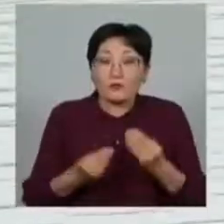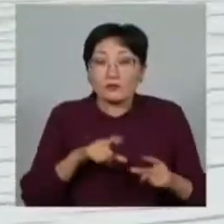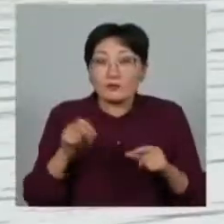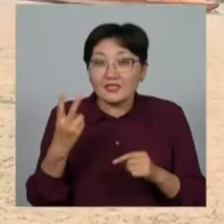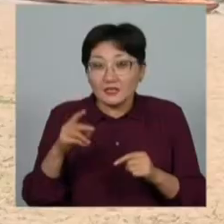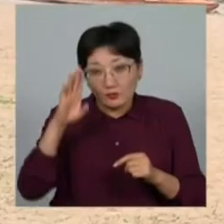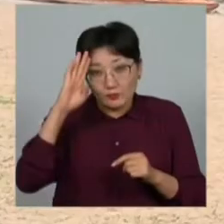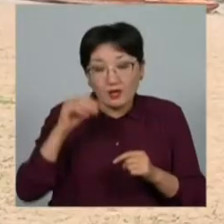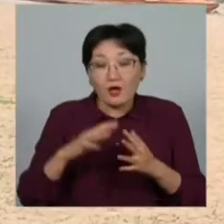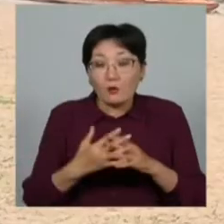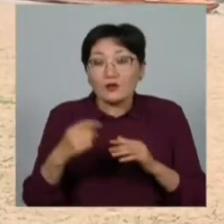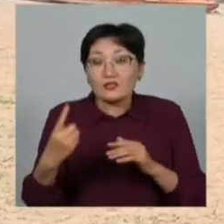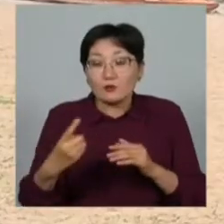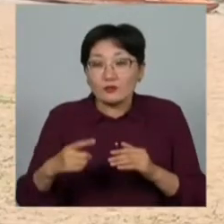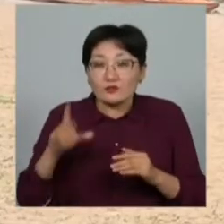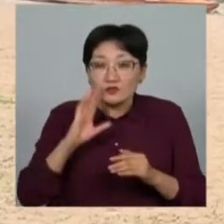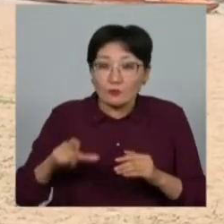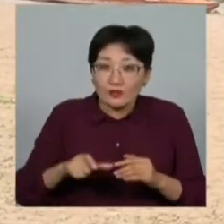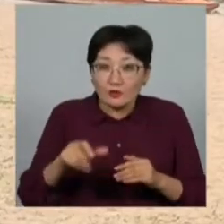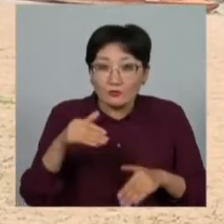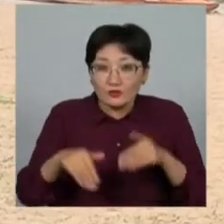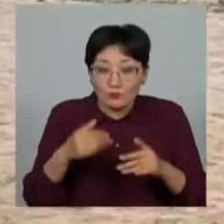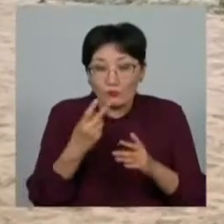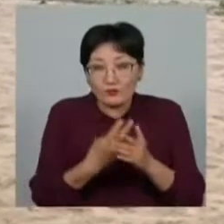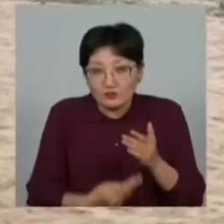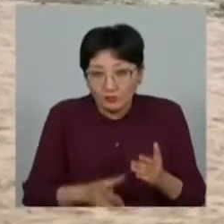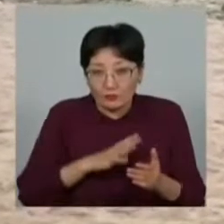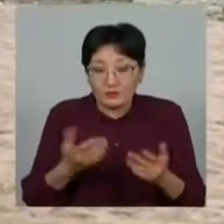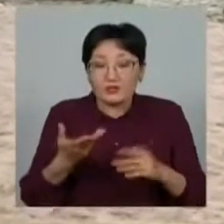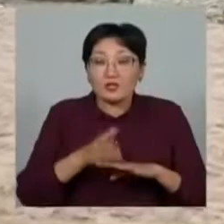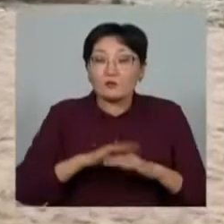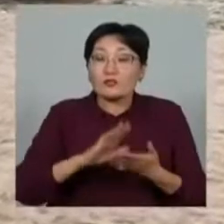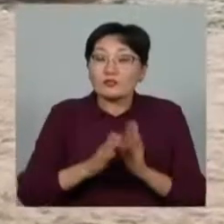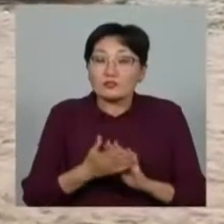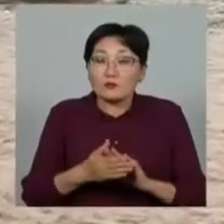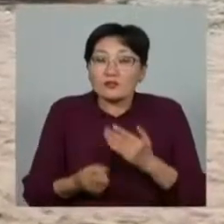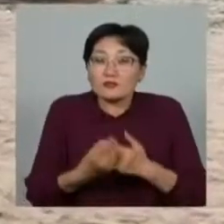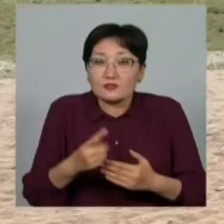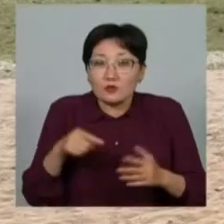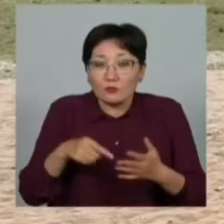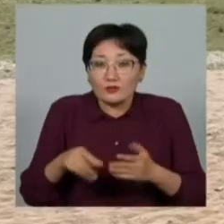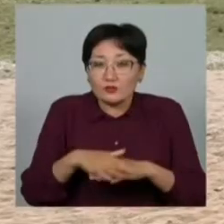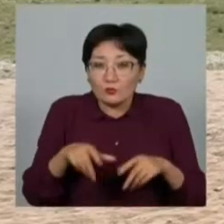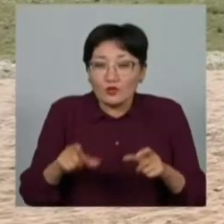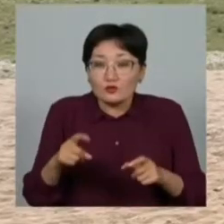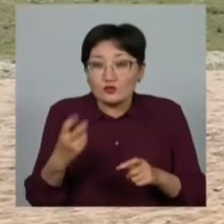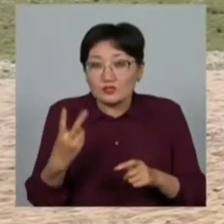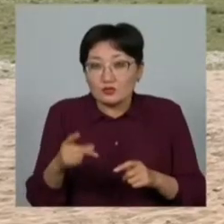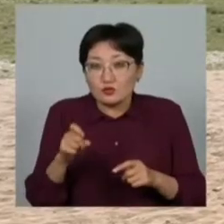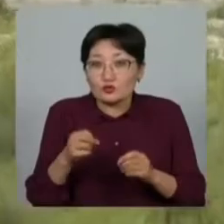2 бала ауыл шетіндегі арыққа барып, суға батып кеткен. Ал қандай да бір төтенше жағдай орын алса, қала тұрғындары 102 мен